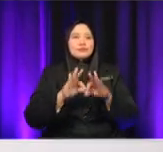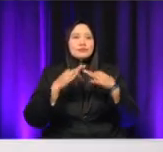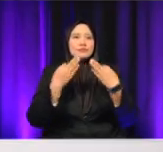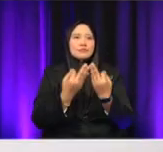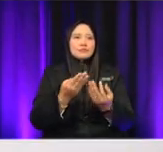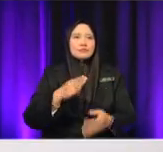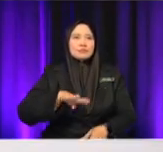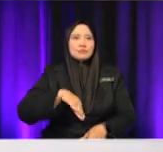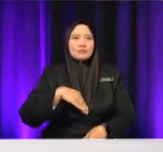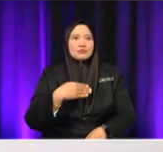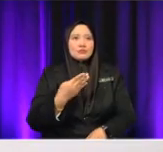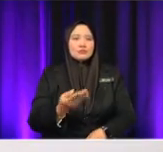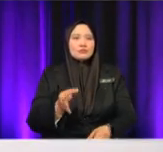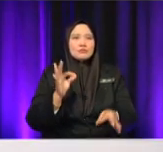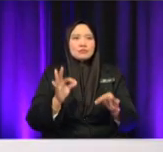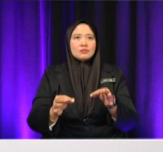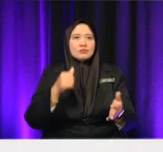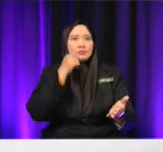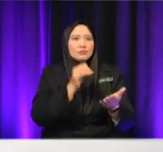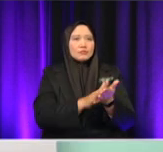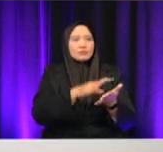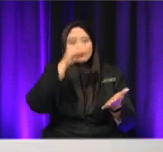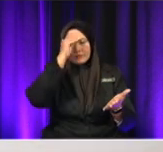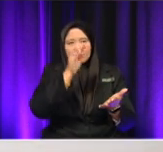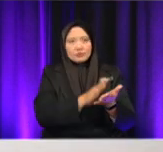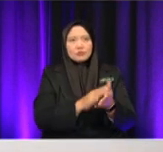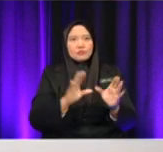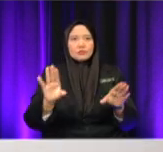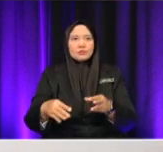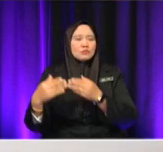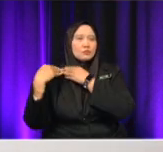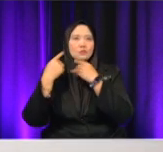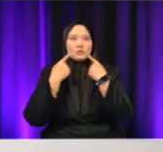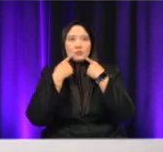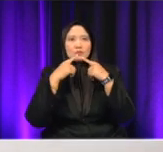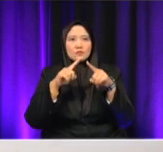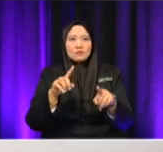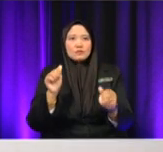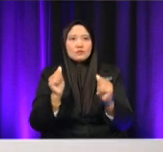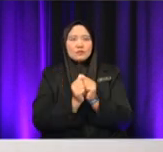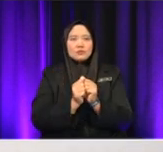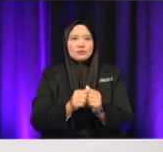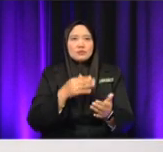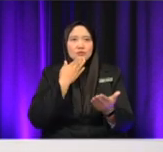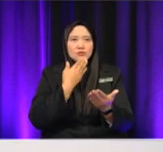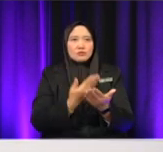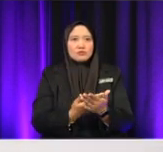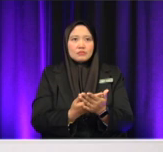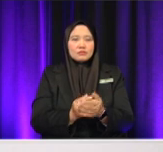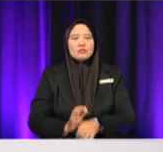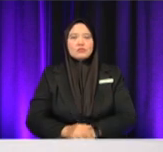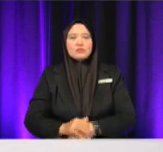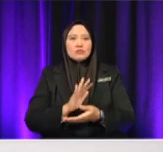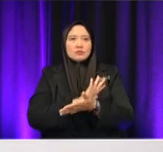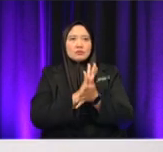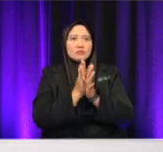akhirnya suami dan istri dan melaksanakan tanggung jawabnya dengan baik hal ini akan menunjukkan teladan yang teladan yang baik kepada